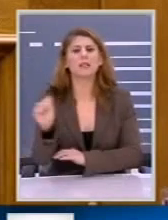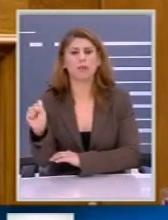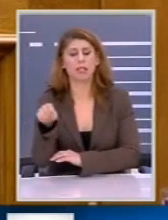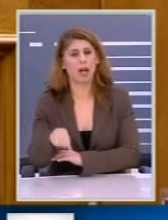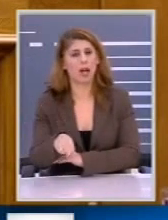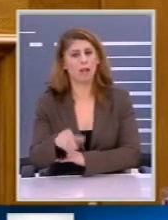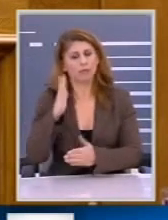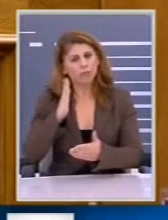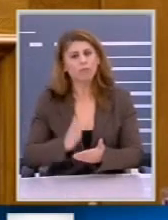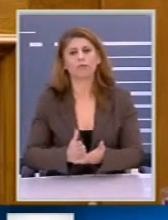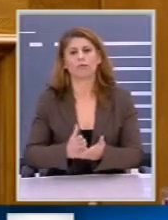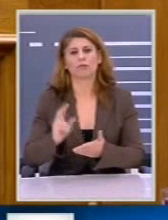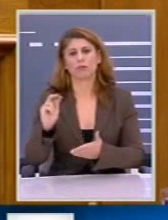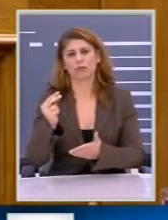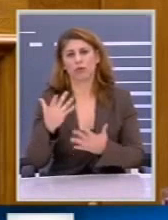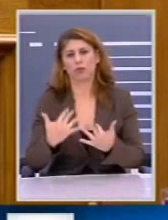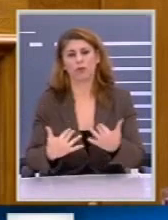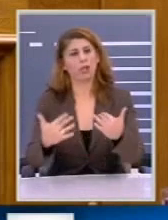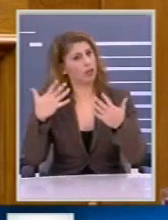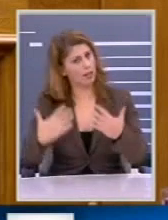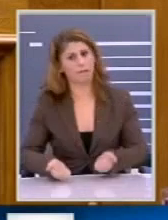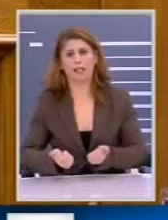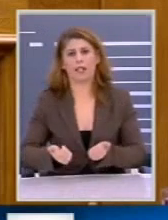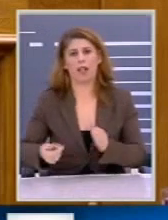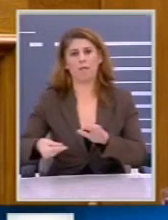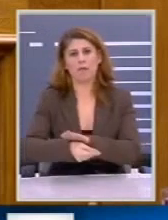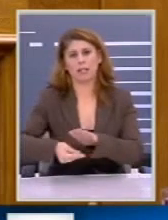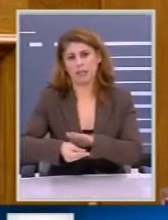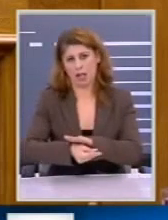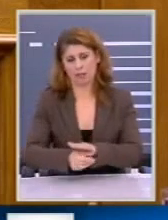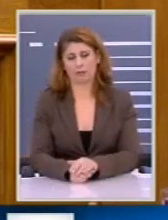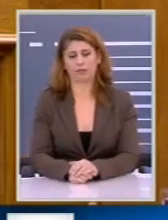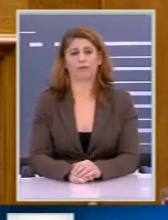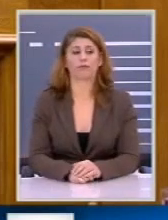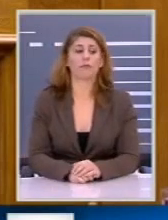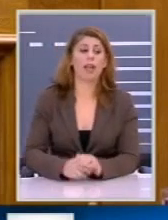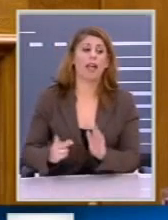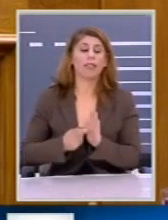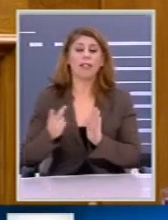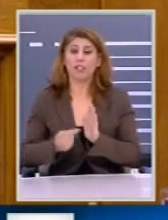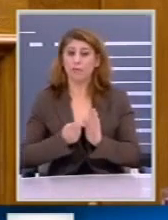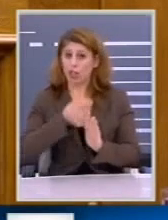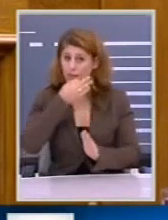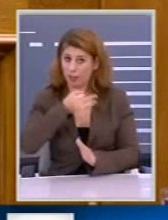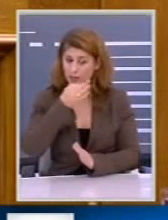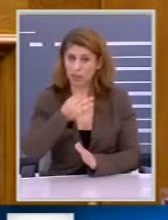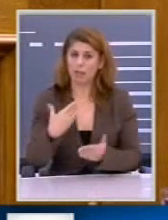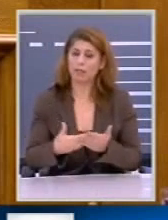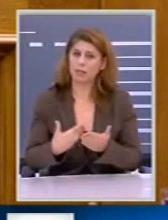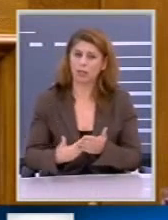έχει οριστικά αποφανθεί η Βουλή ότι υπήρξε. Και εδώ θα κάνω μια δεύτερη αναφορά στην επιχειρηματολογία που σε